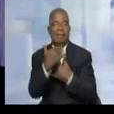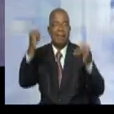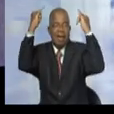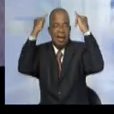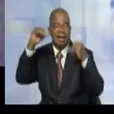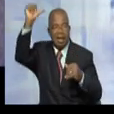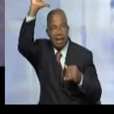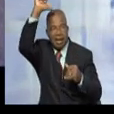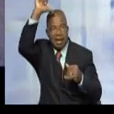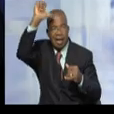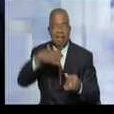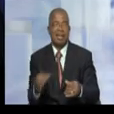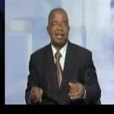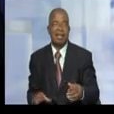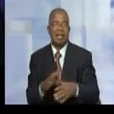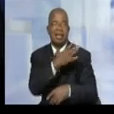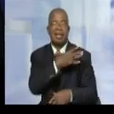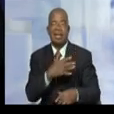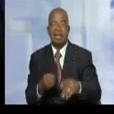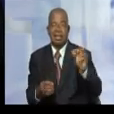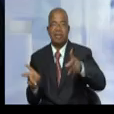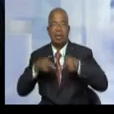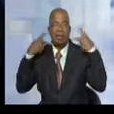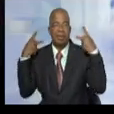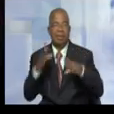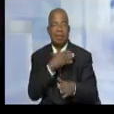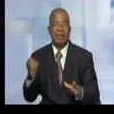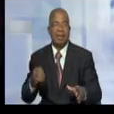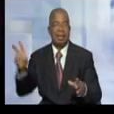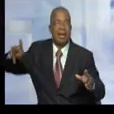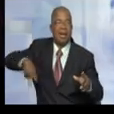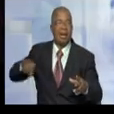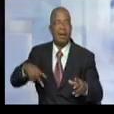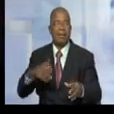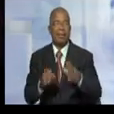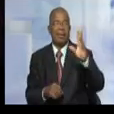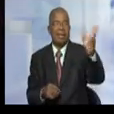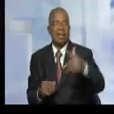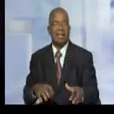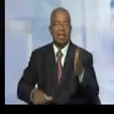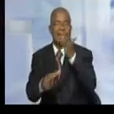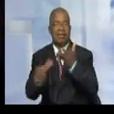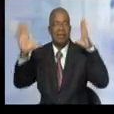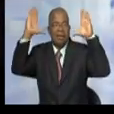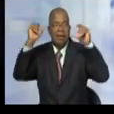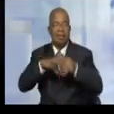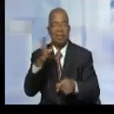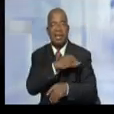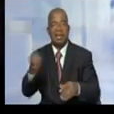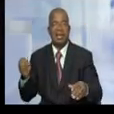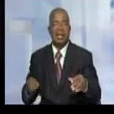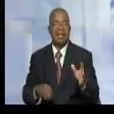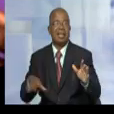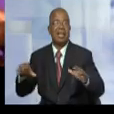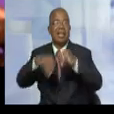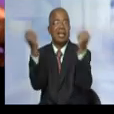spirituel, notamment le révérend apôtre Paul Simplice, par ailleurs vice-président du Conseil supérieur des églises évangéliques de Côte d'Ivoire,